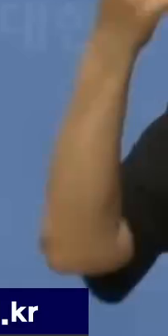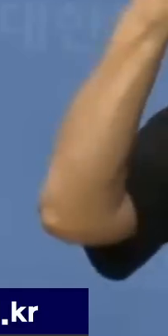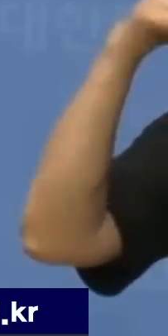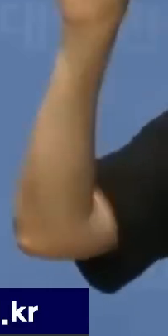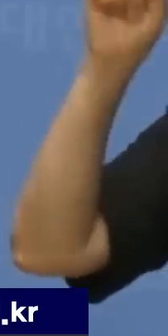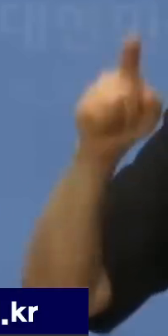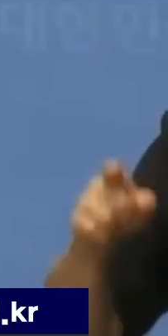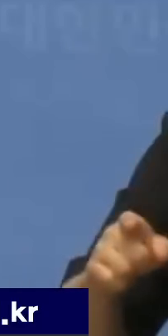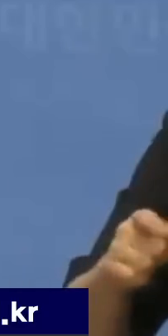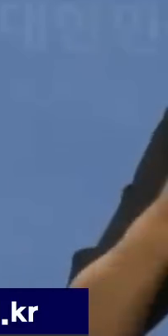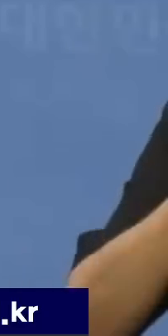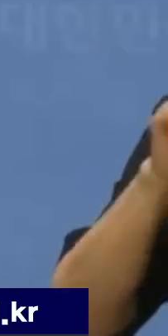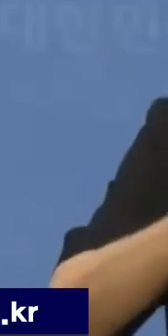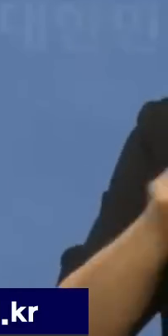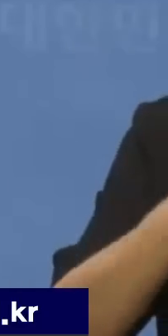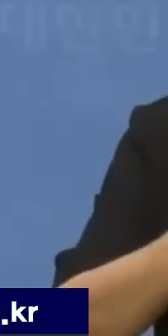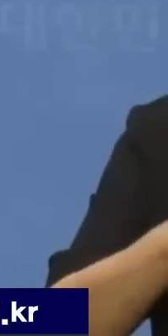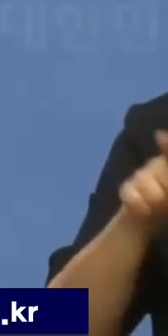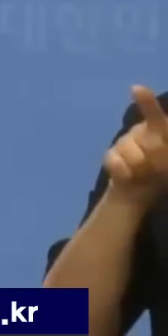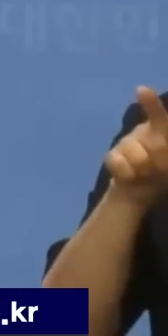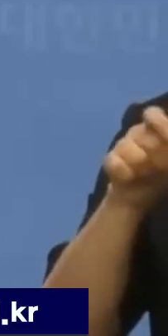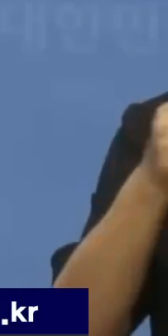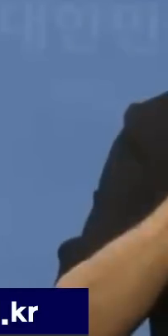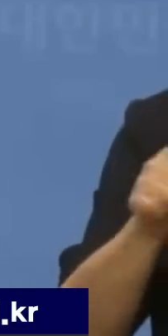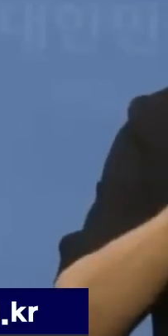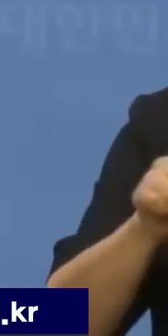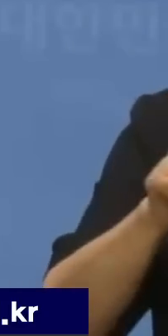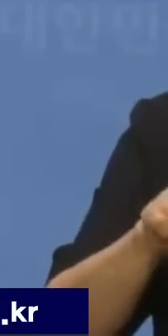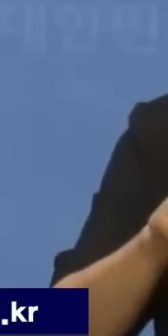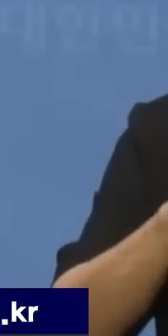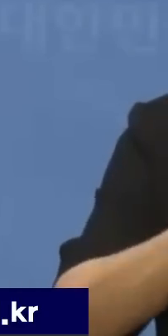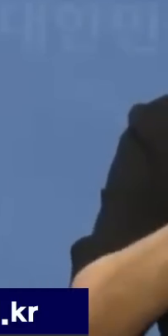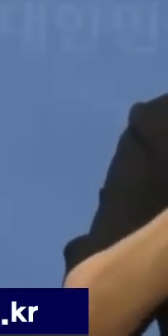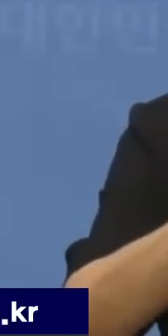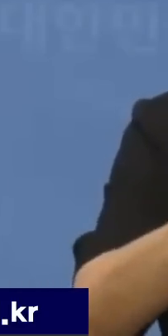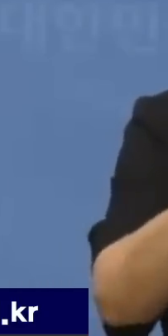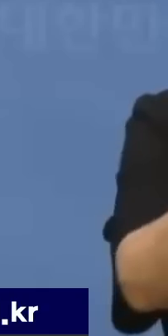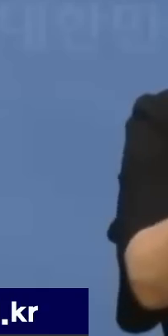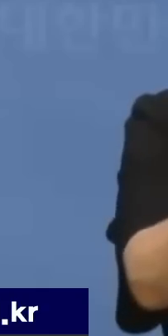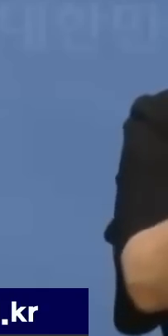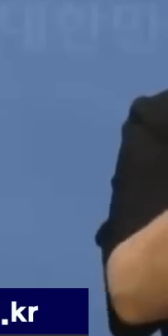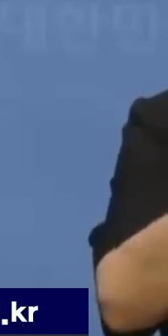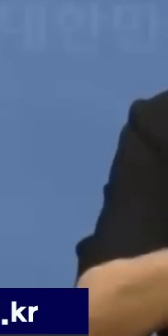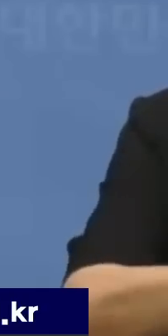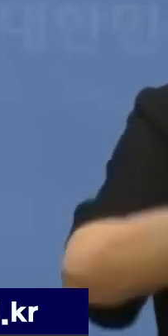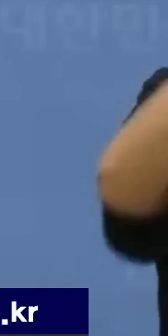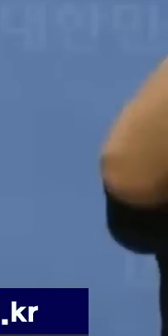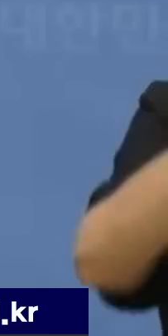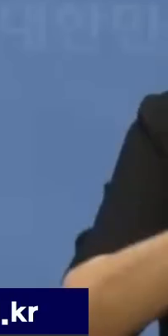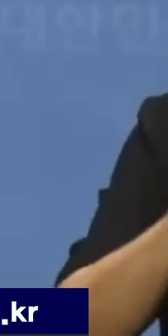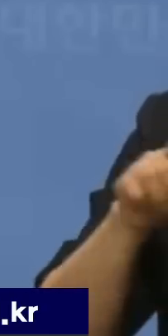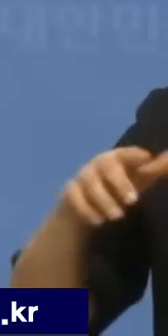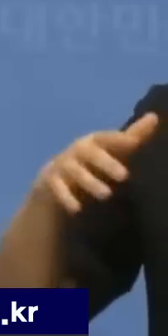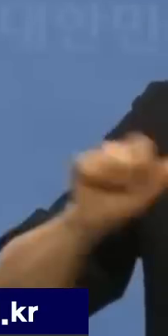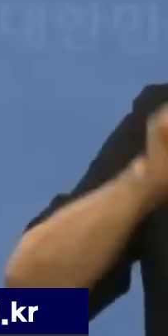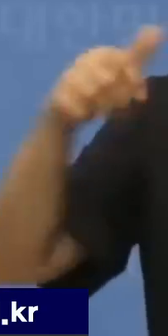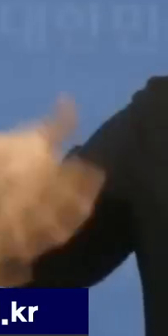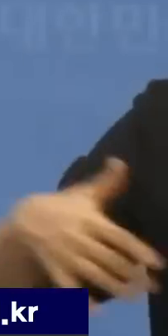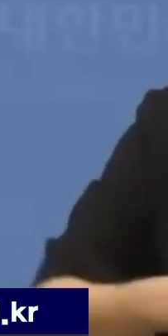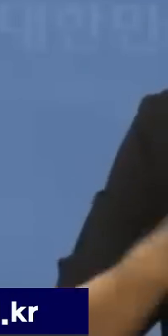러시아 우크라이나 전쟁 이후 아시아 현물가스 가격보다 낮았던 유럽 현물가스 가격이 대폭 올랐습니다